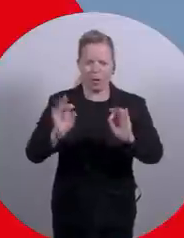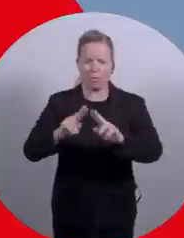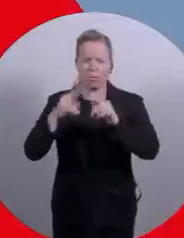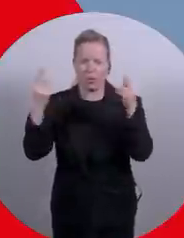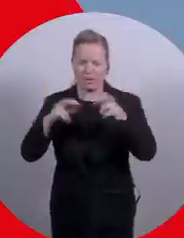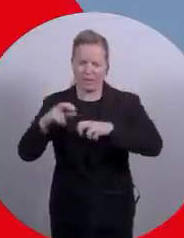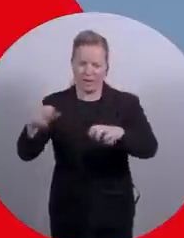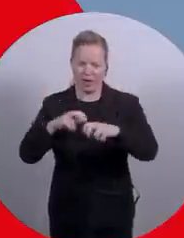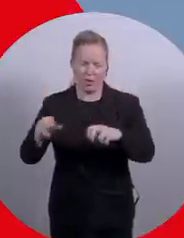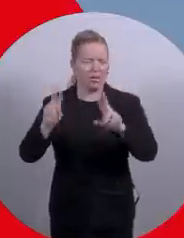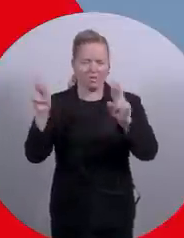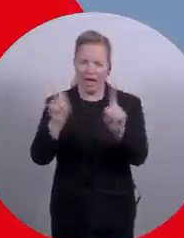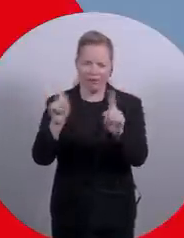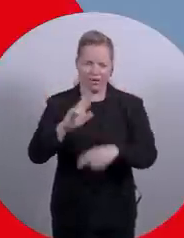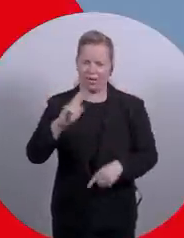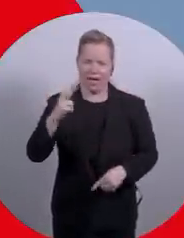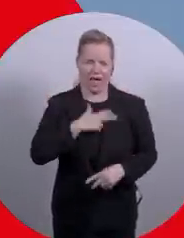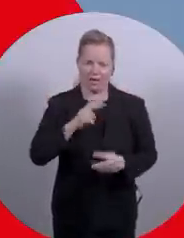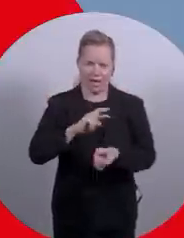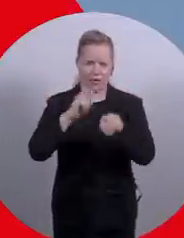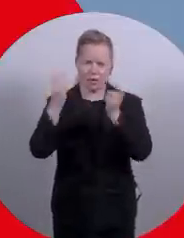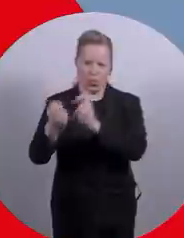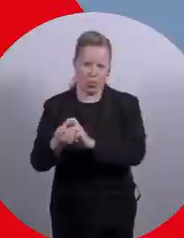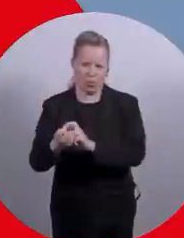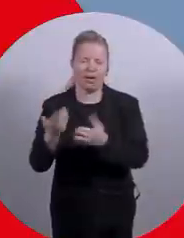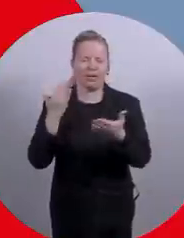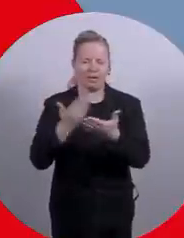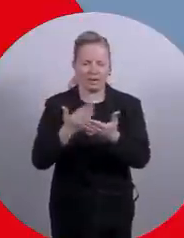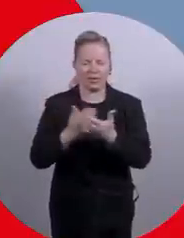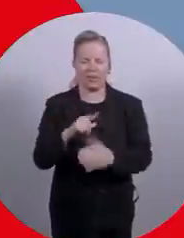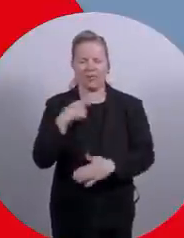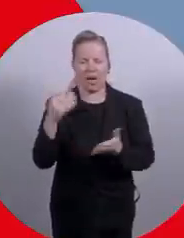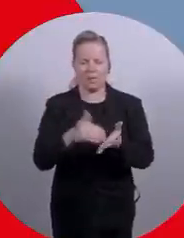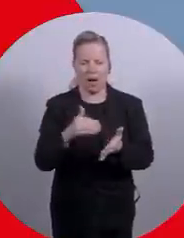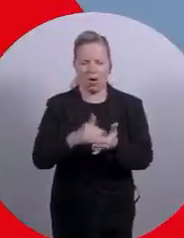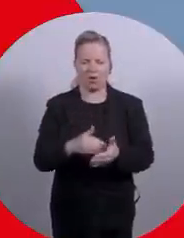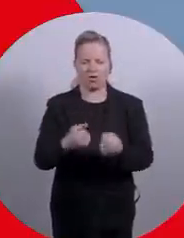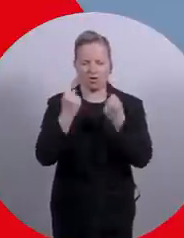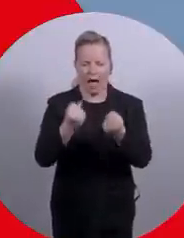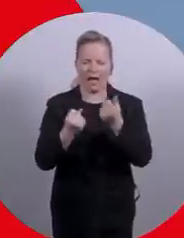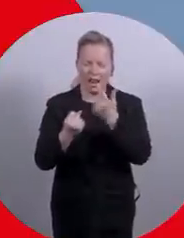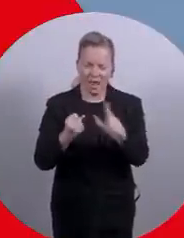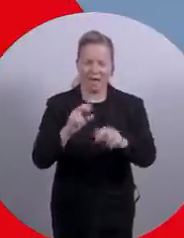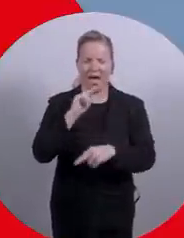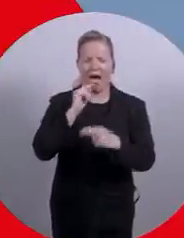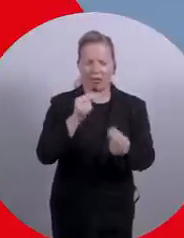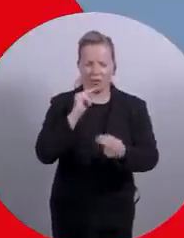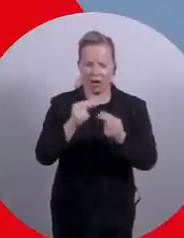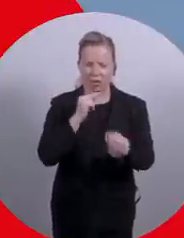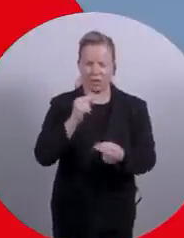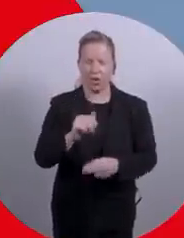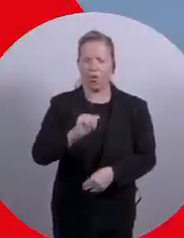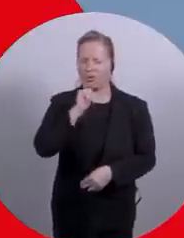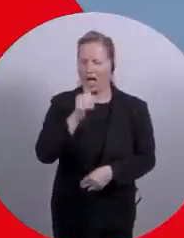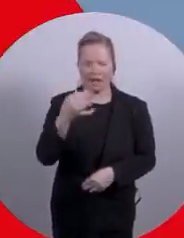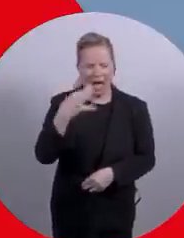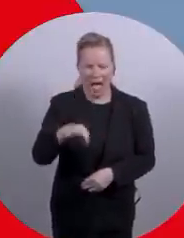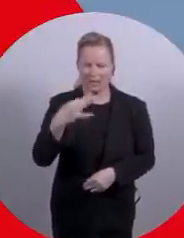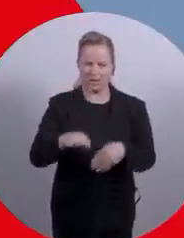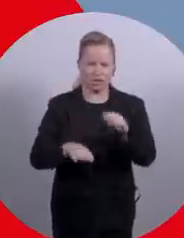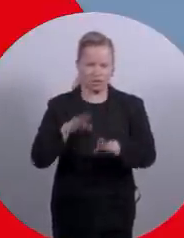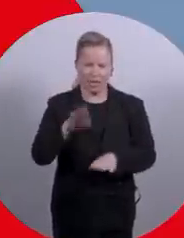einfach nicht zur Realität werden dafür brauchen wir starke linke Antworten und dürfen keinen einzigen Schritt